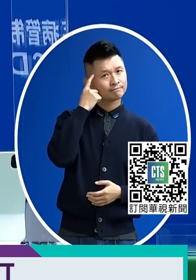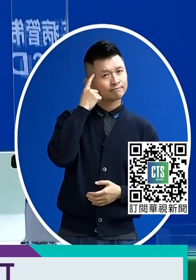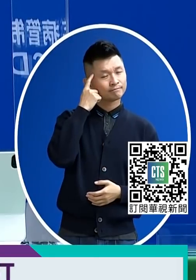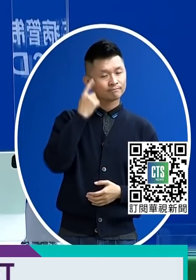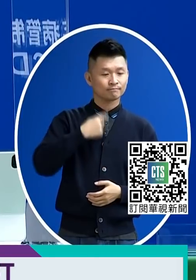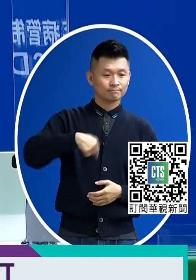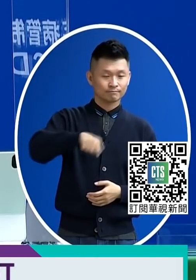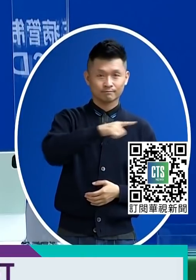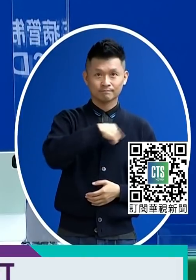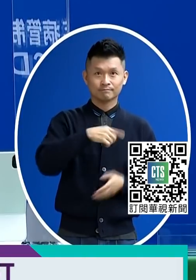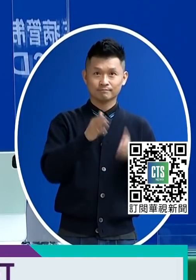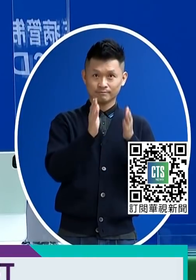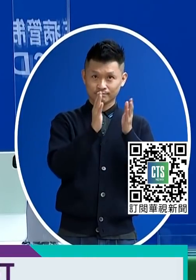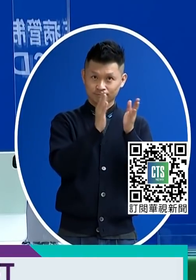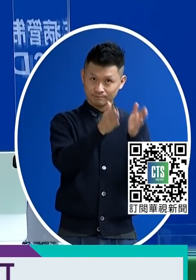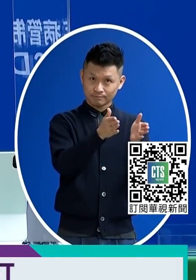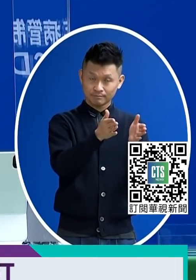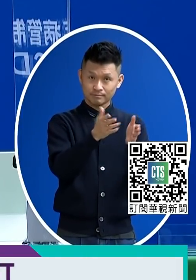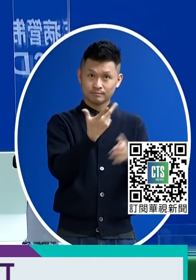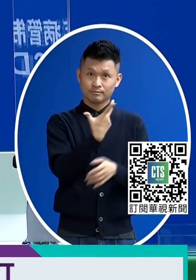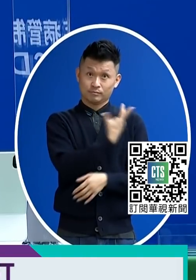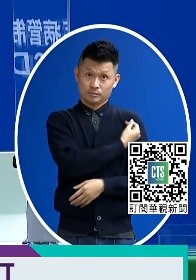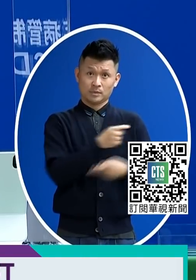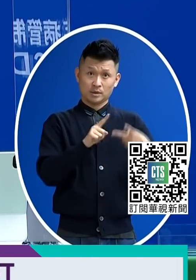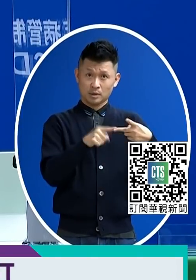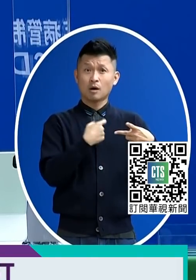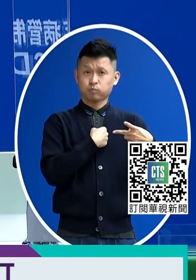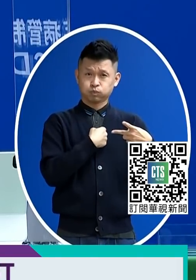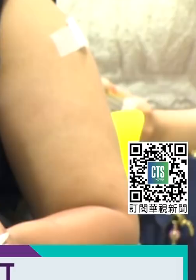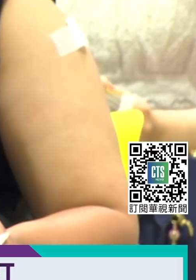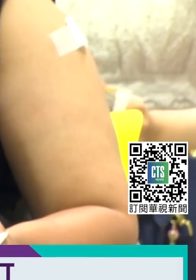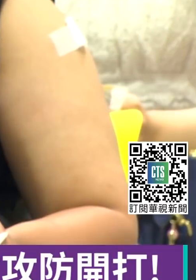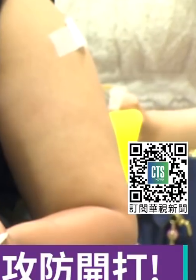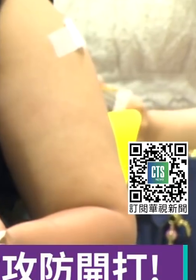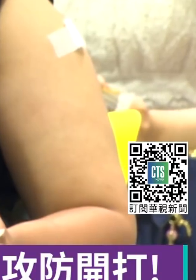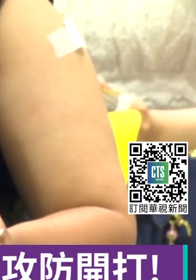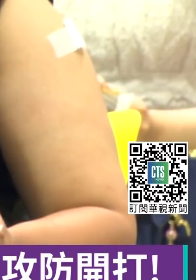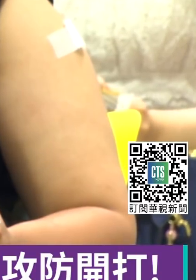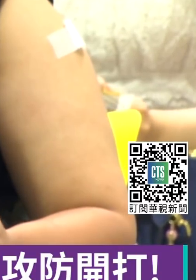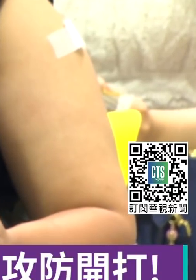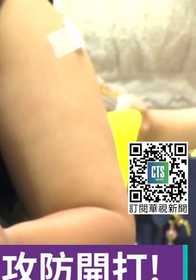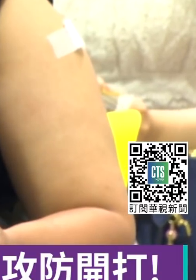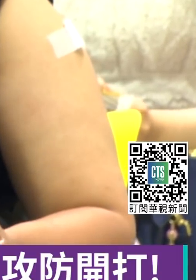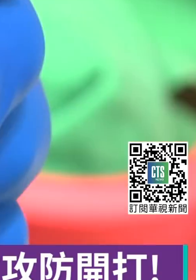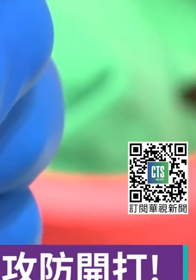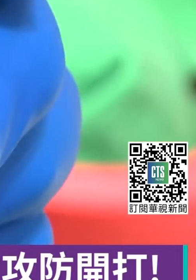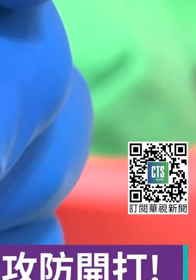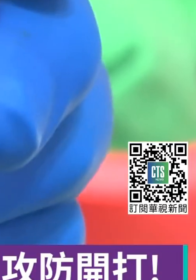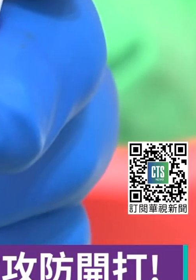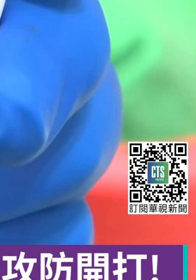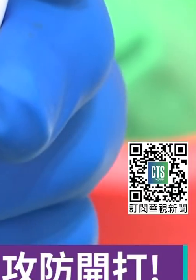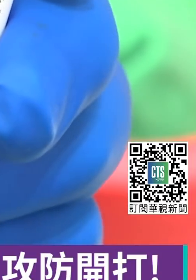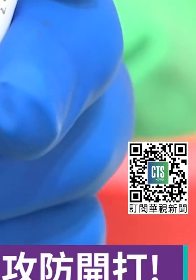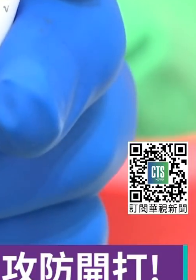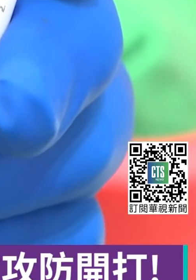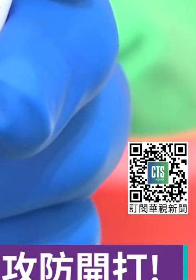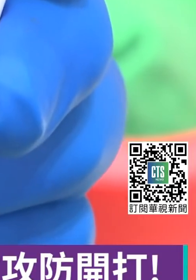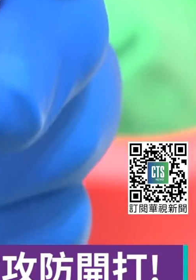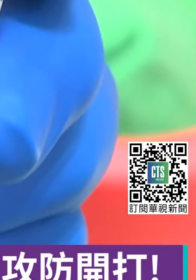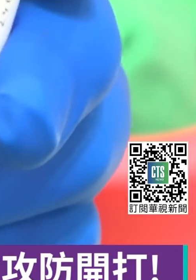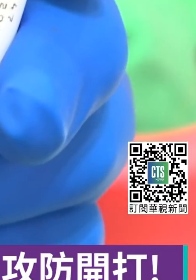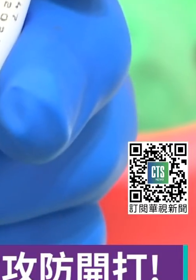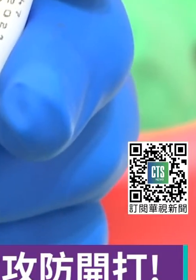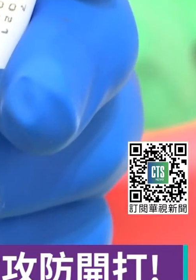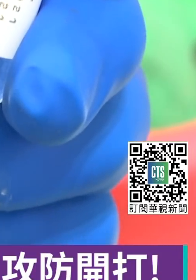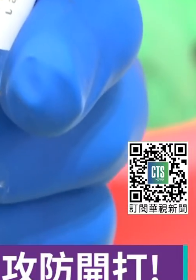希望让需要施打第二剂的人尽快施打。 先前才说集齐疫苗应该先让立委施打，这回再